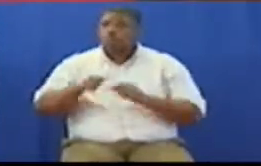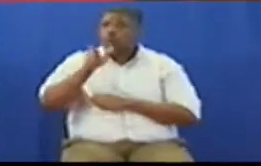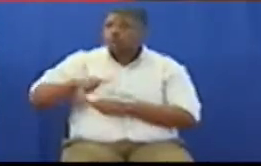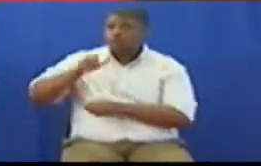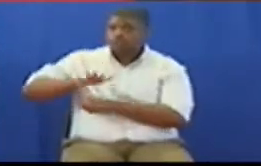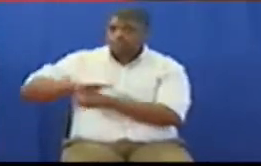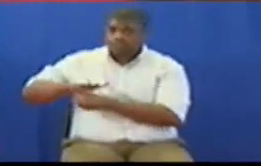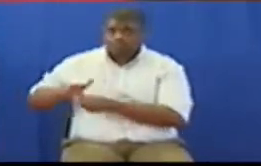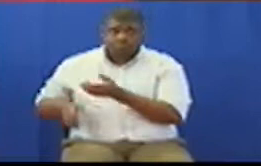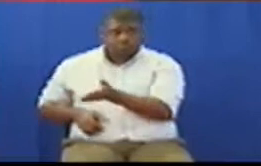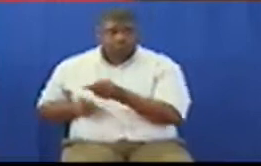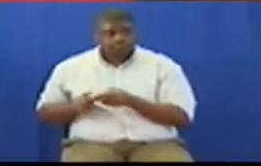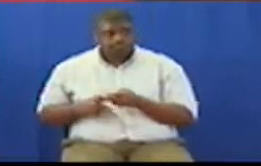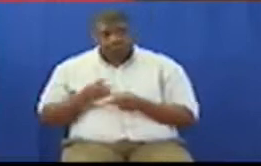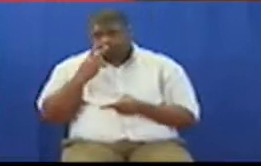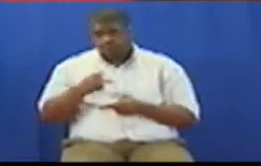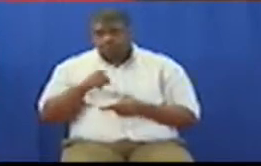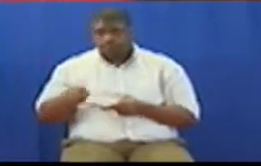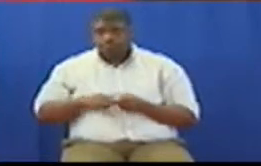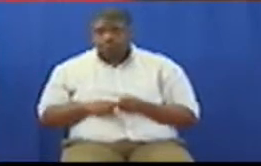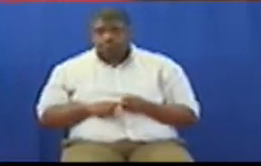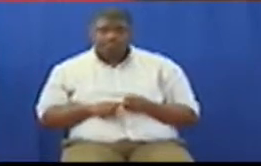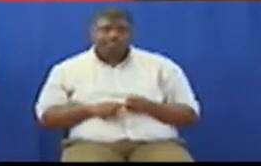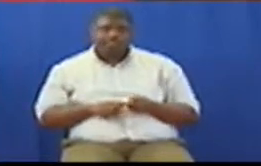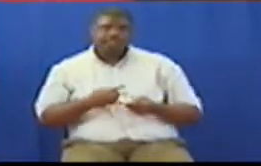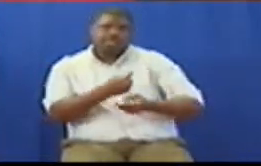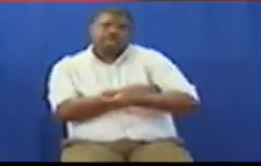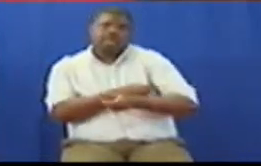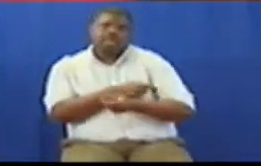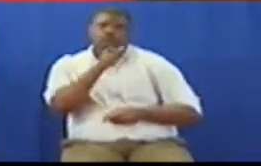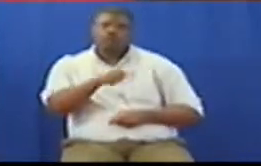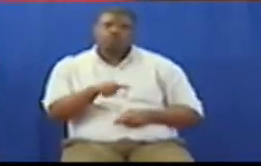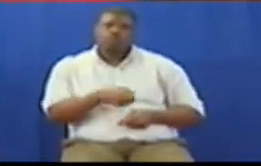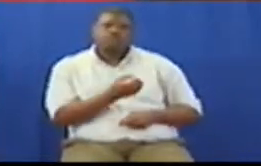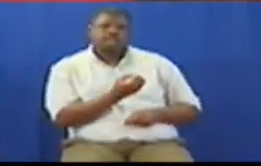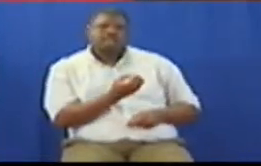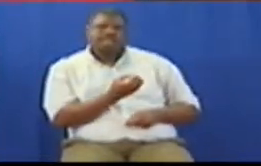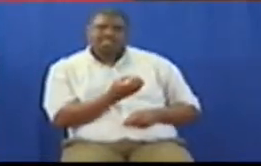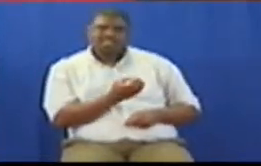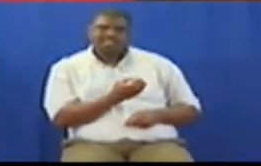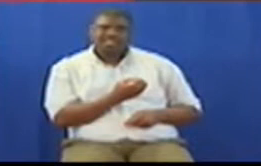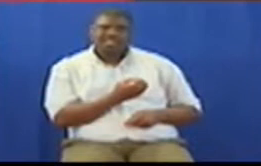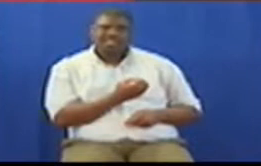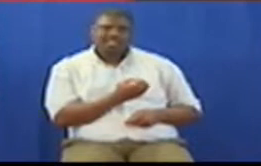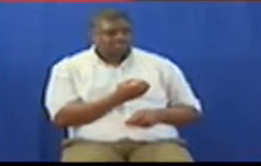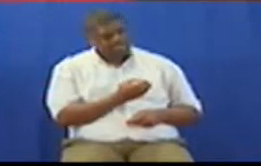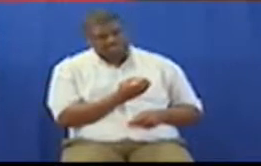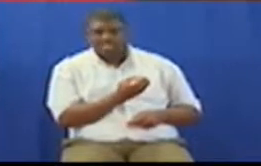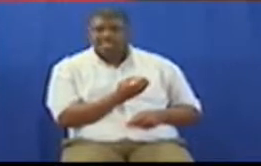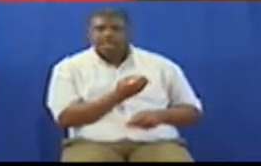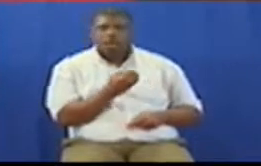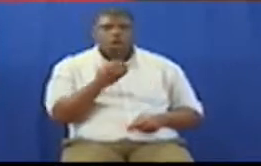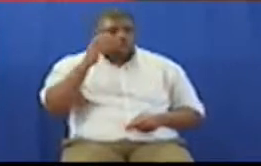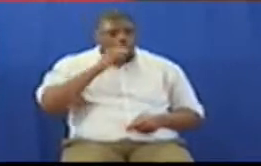wataokoka. Nimeangalia figures leo, Ghana sasa hivi wameshapona watu 33, Wakati Holland hakuna hata mtu mmoja amepona,